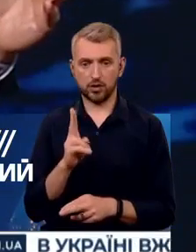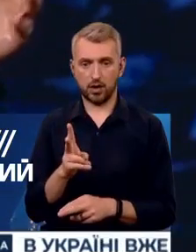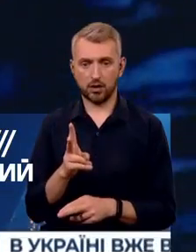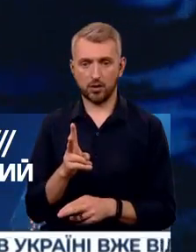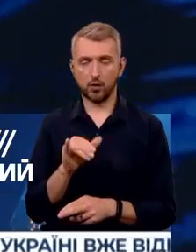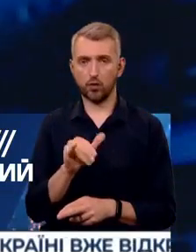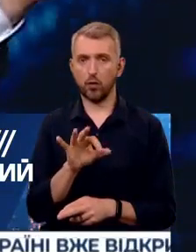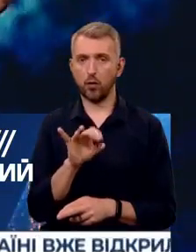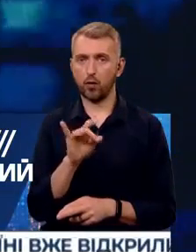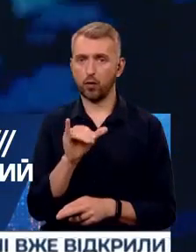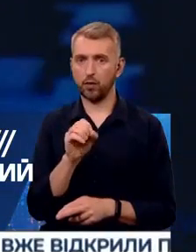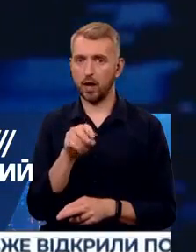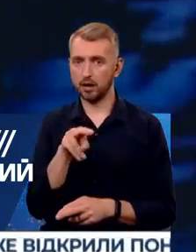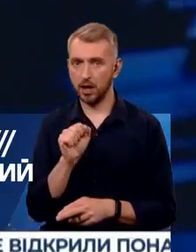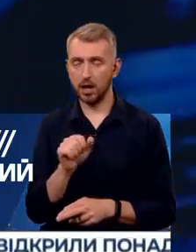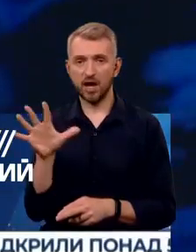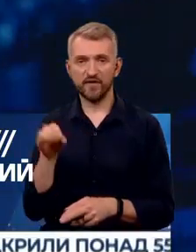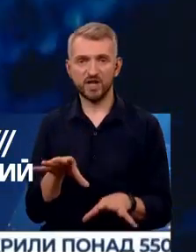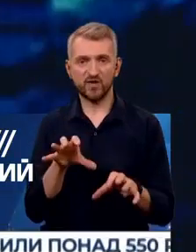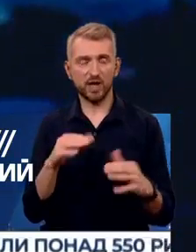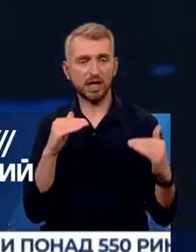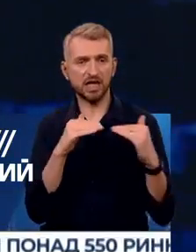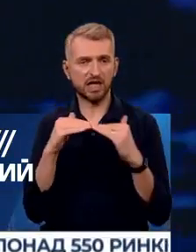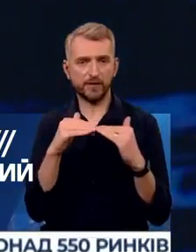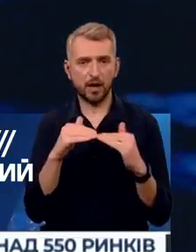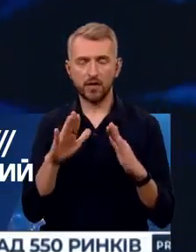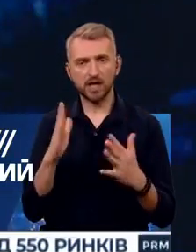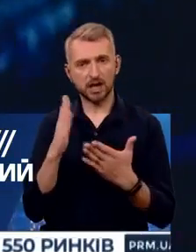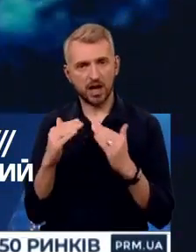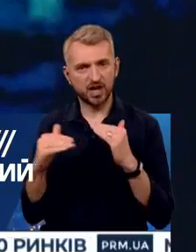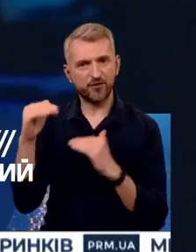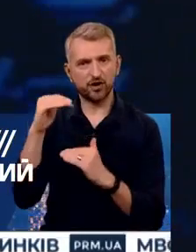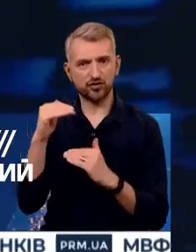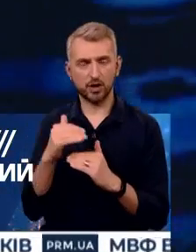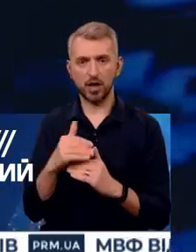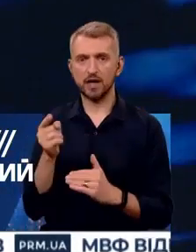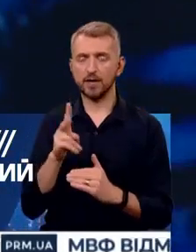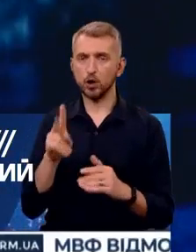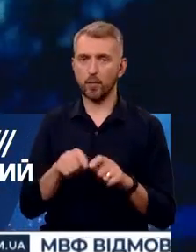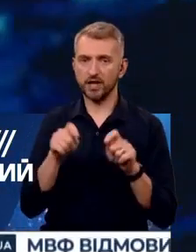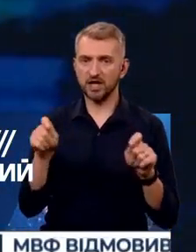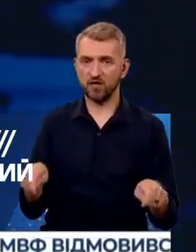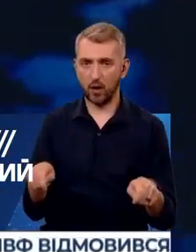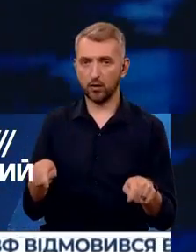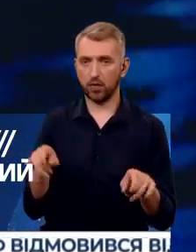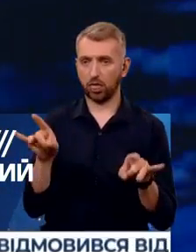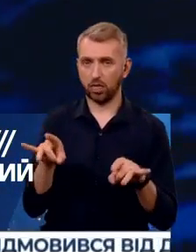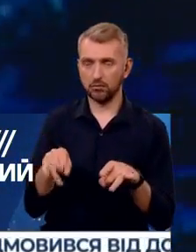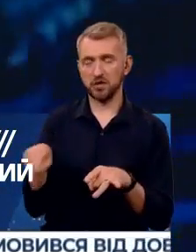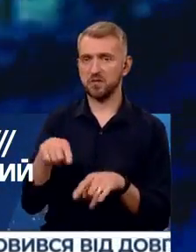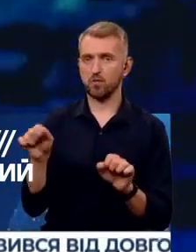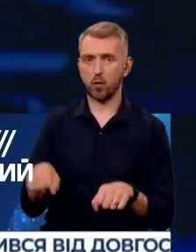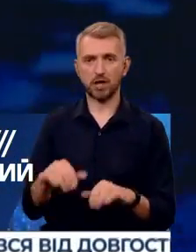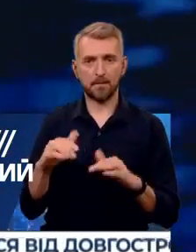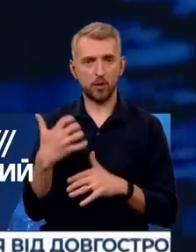Воурела, що усі звірі рівні, тільки є рівніші. Так от виявляється, ті, хто відкривають і блатні гадюшники, їм можна. А